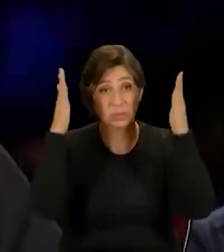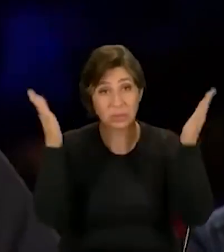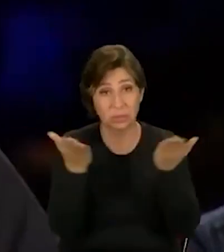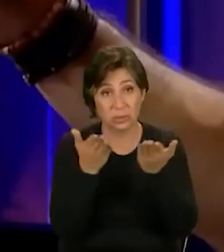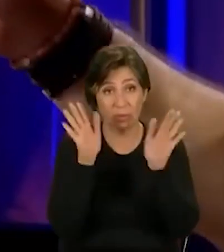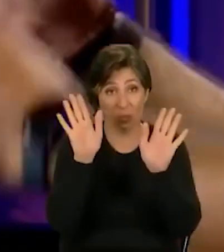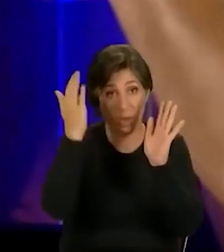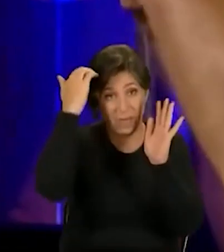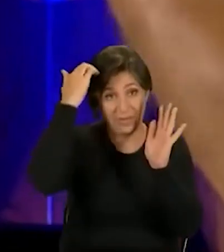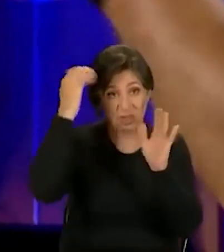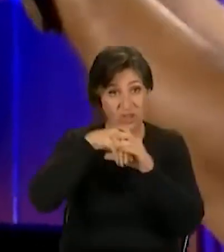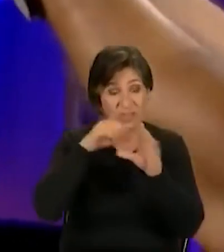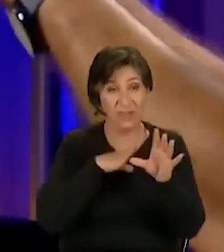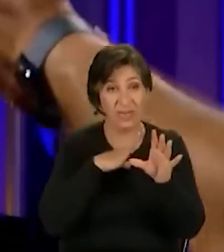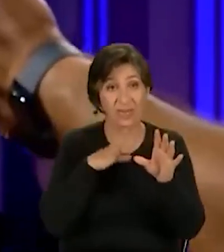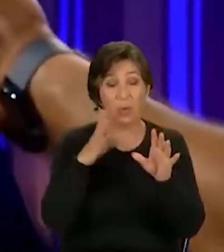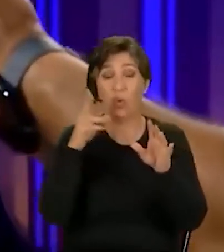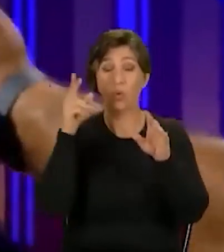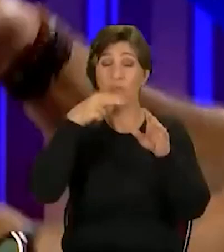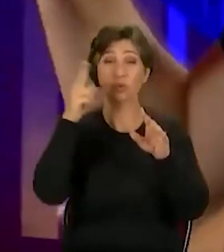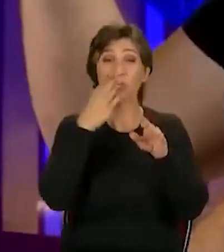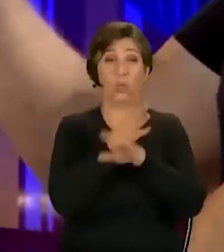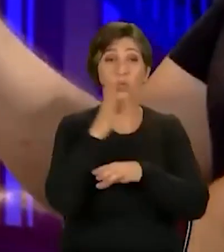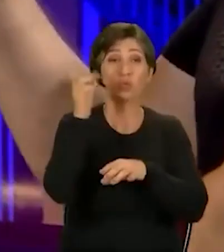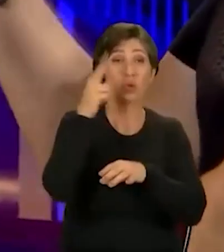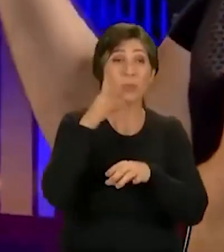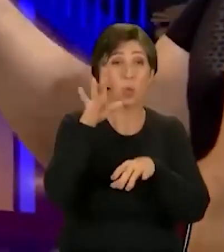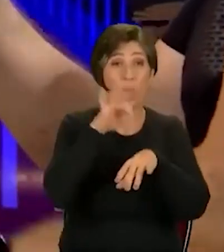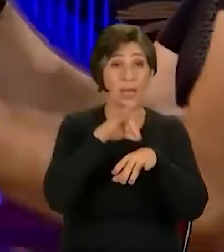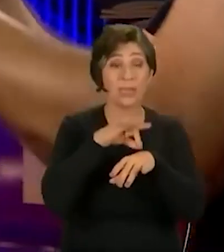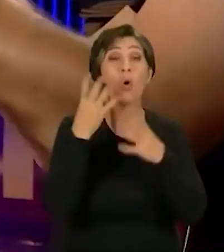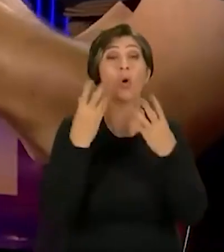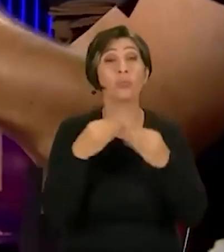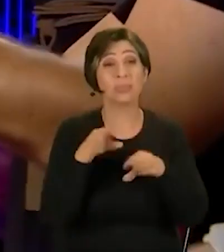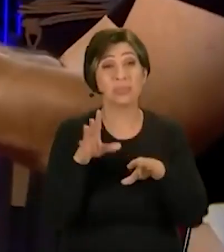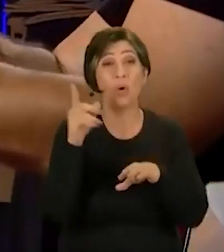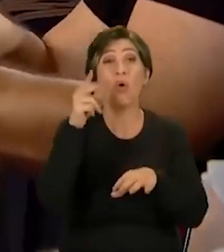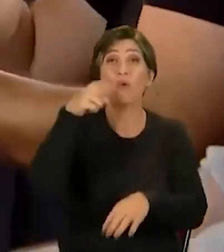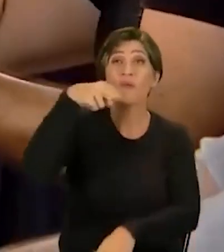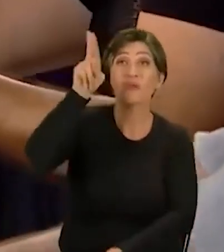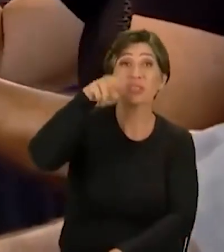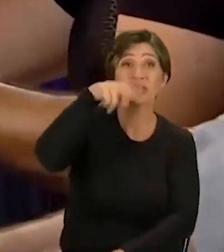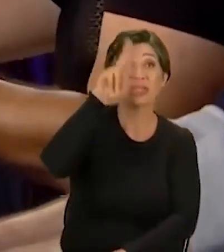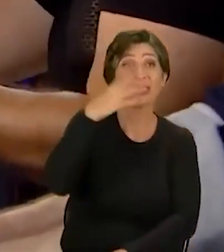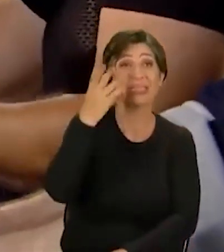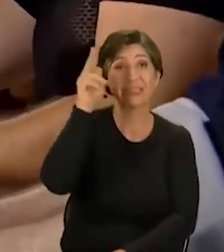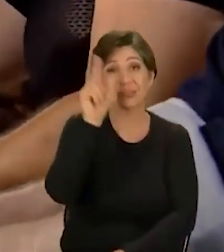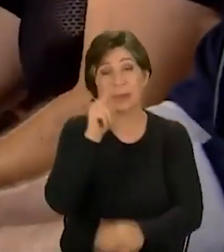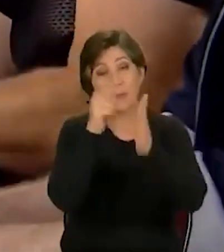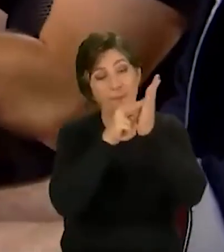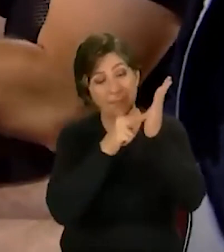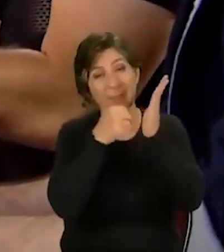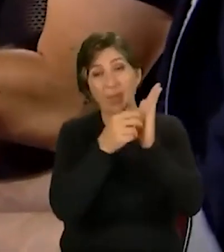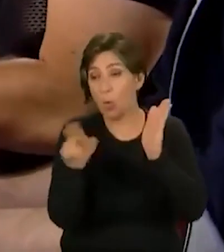da orada, o anda. Ki onu göremezse o fırçayı doğru yere süremez ama o anda orada olmazsa, o fırçayı nasıl, ne basınçla